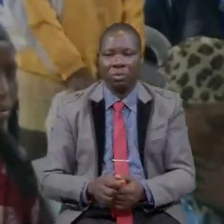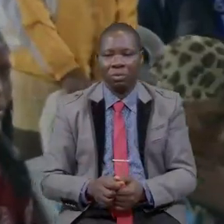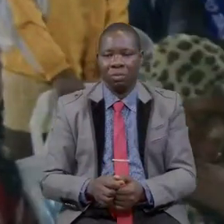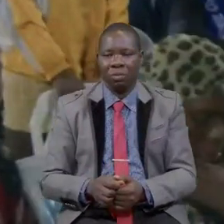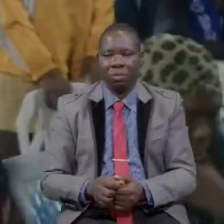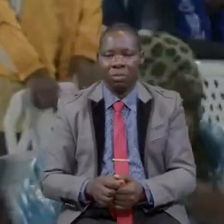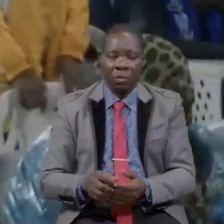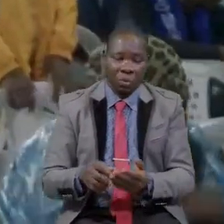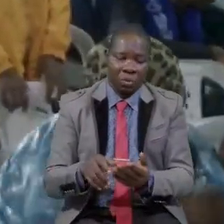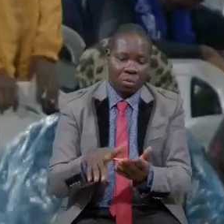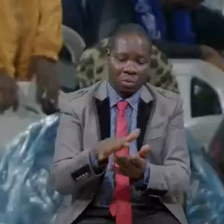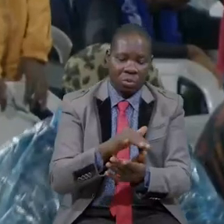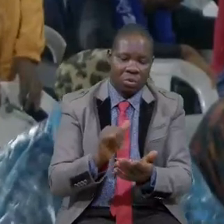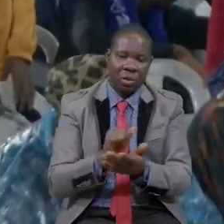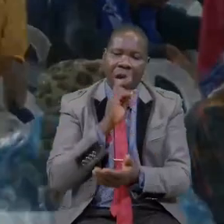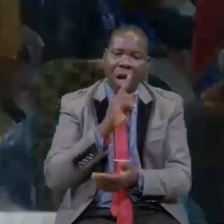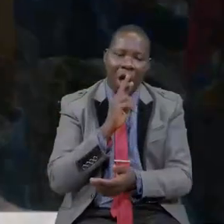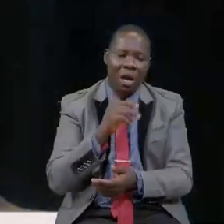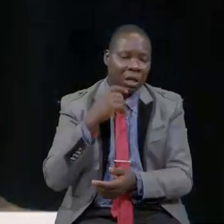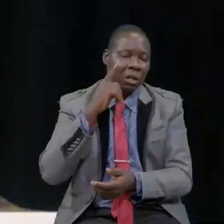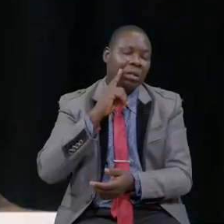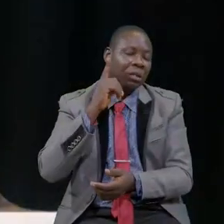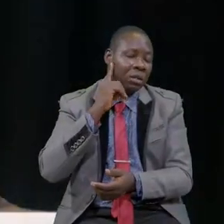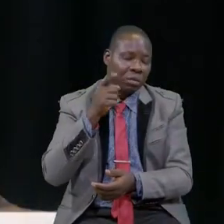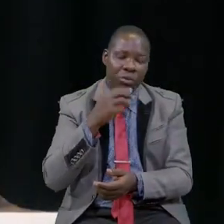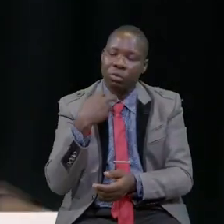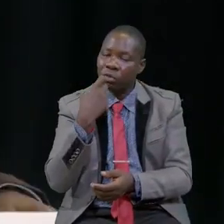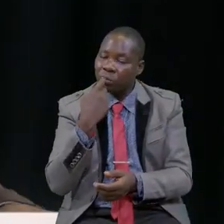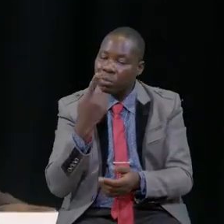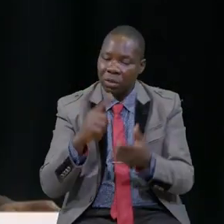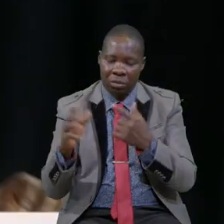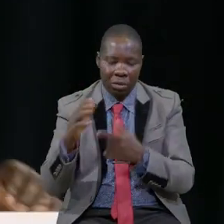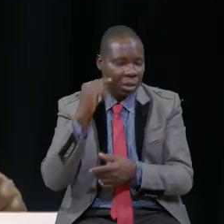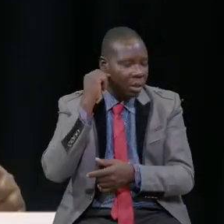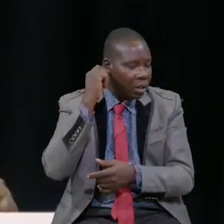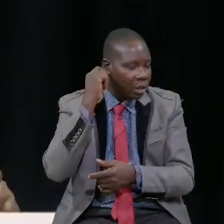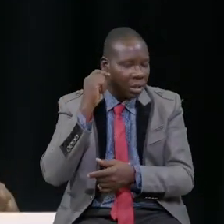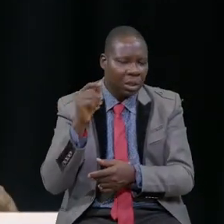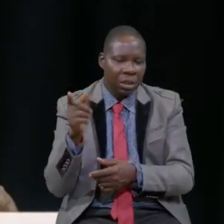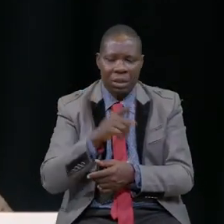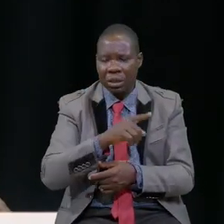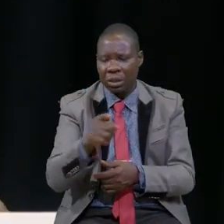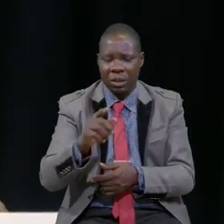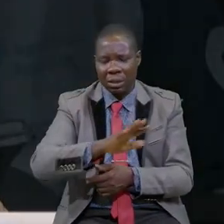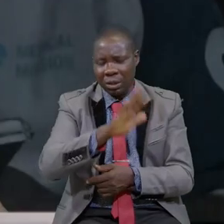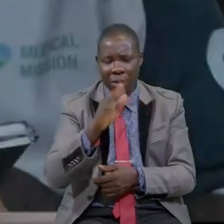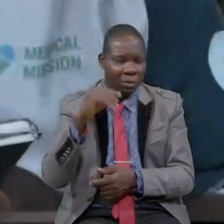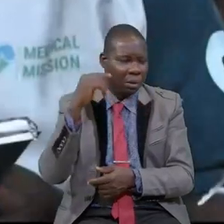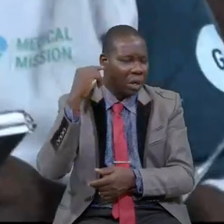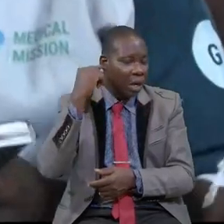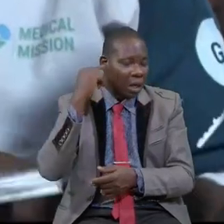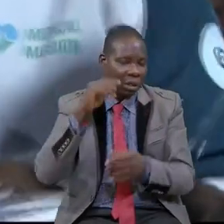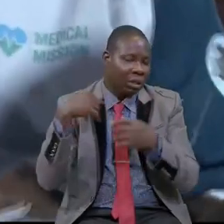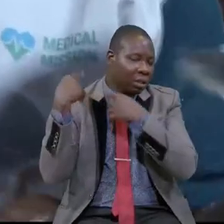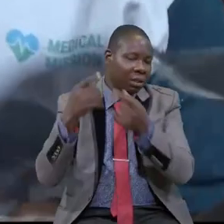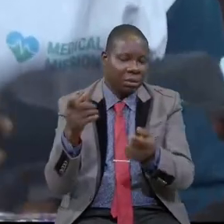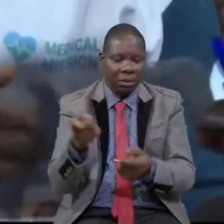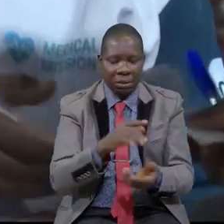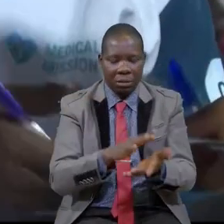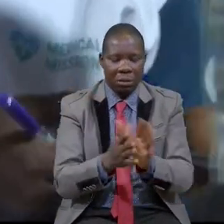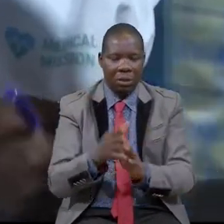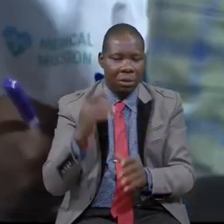Présentons donc nos problèmes, nos difficultés à Dieu, nos maladies à Dieu dans la prière. Parce que ce